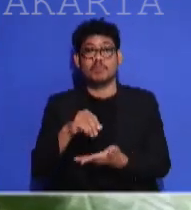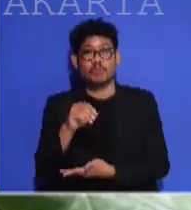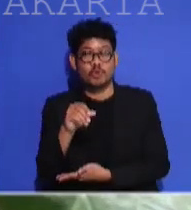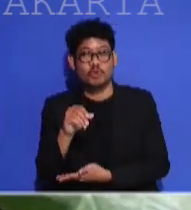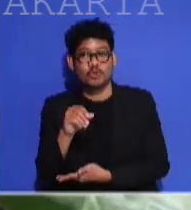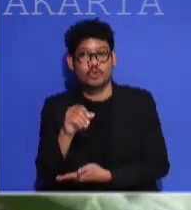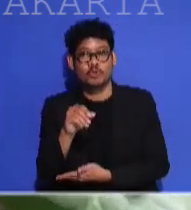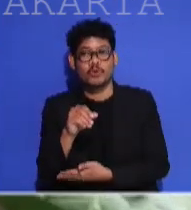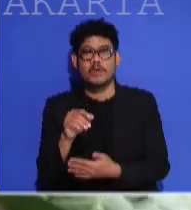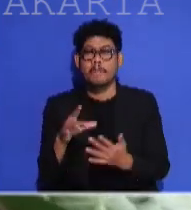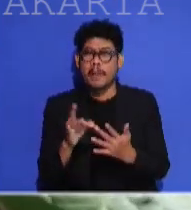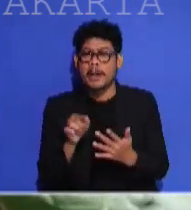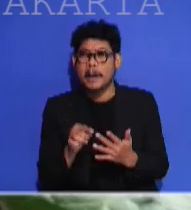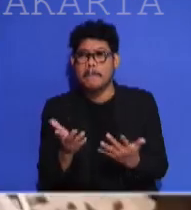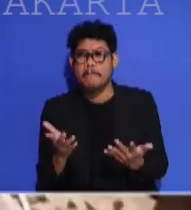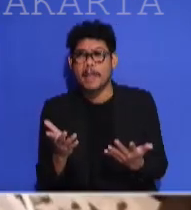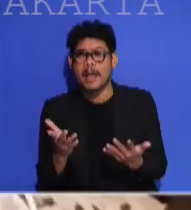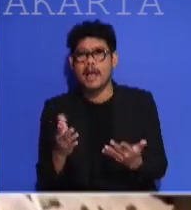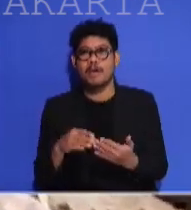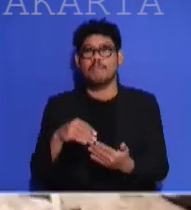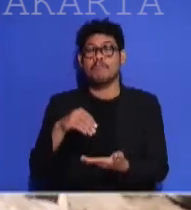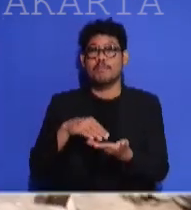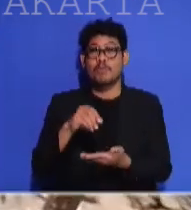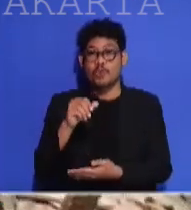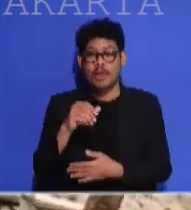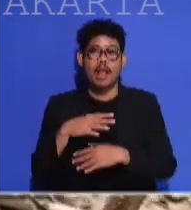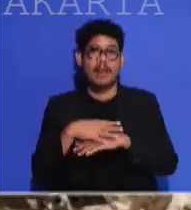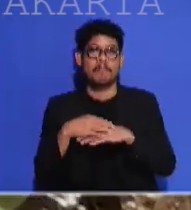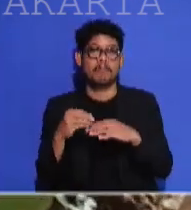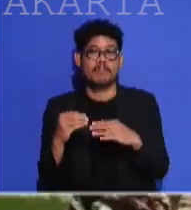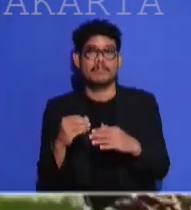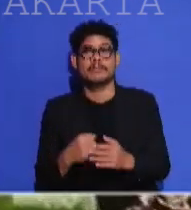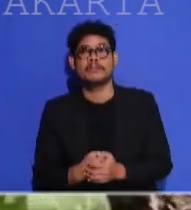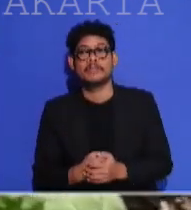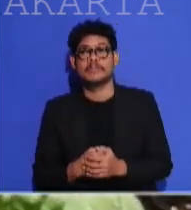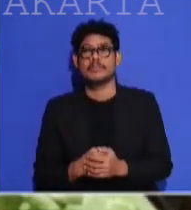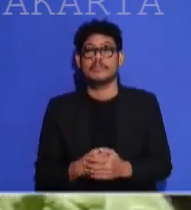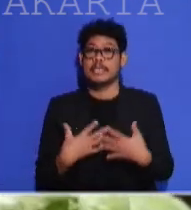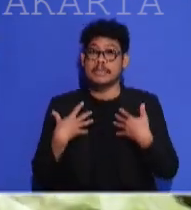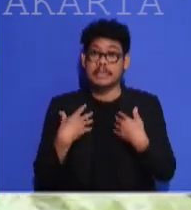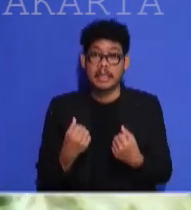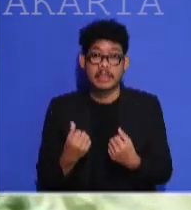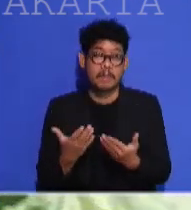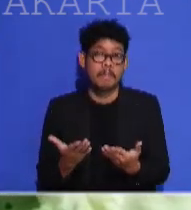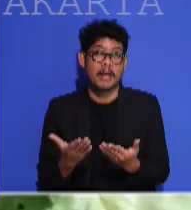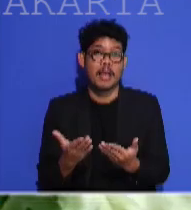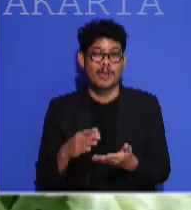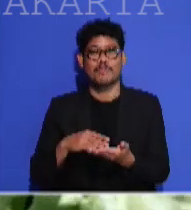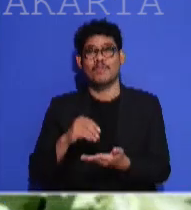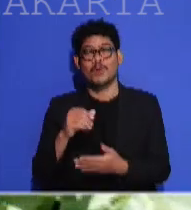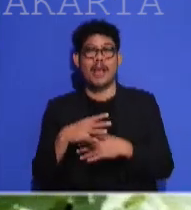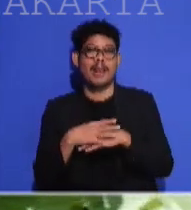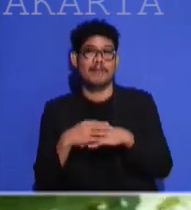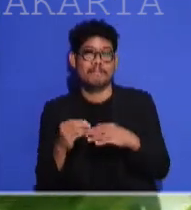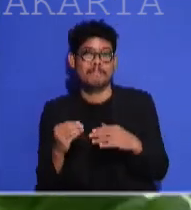milih ginakaken rabuk organik. Pawadanipun kejawi langkung sehat, panggenaning rabuk organik menika kimboten ngrisak